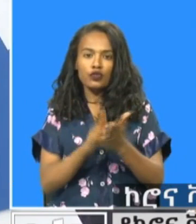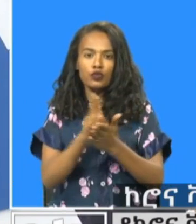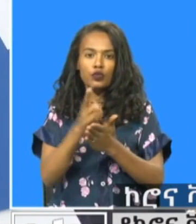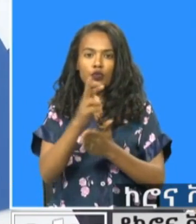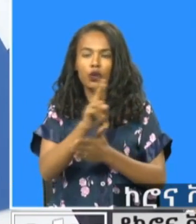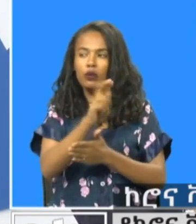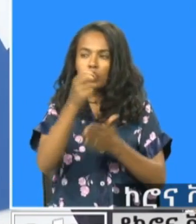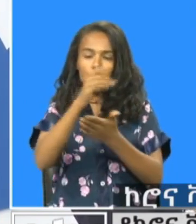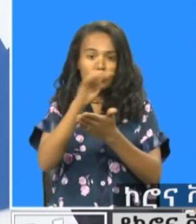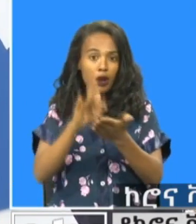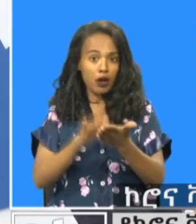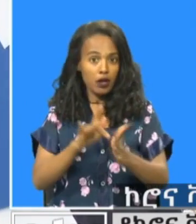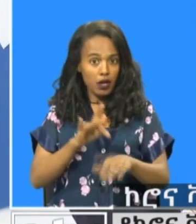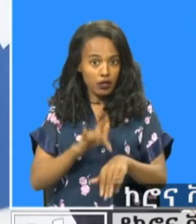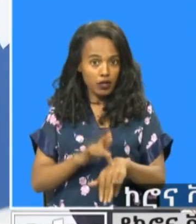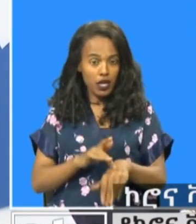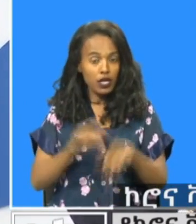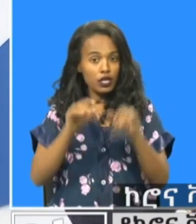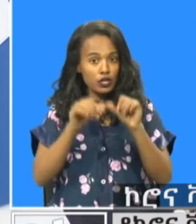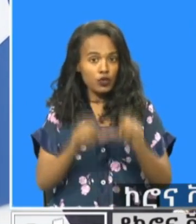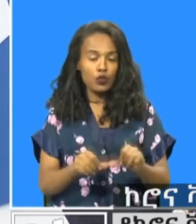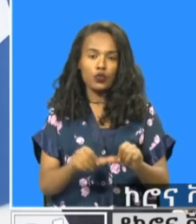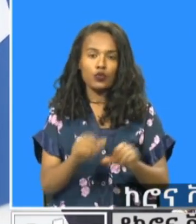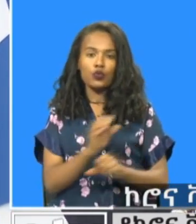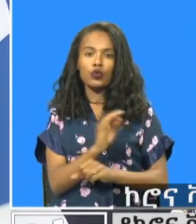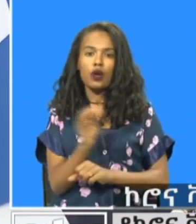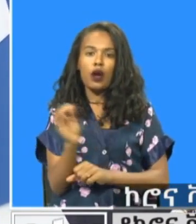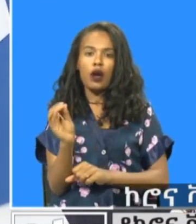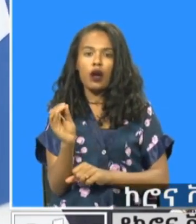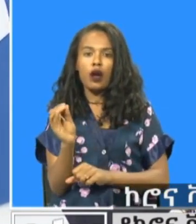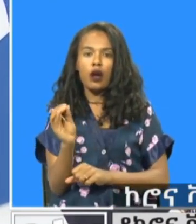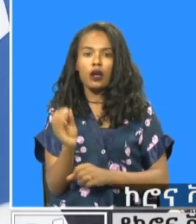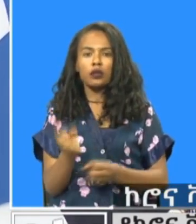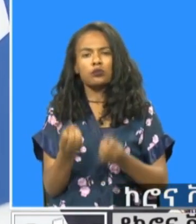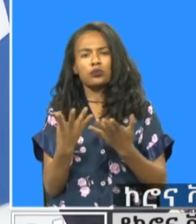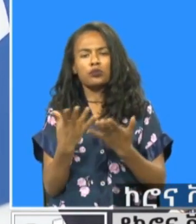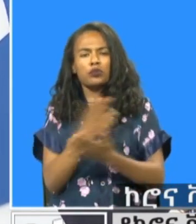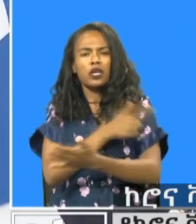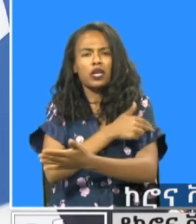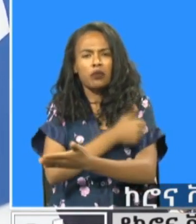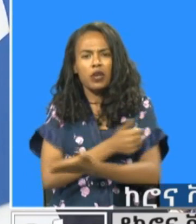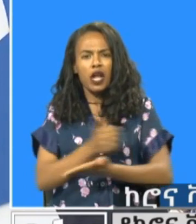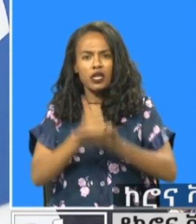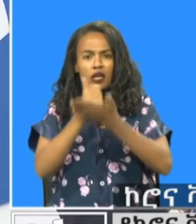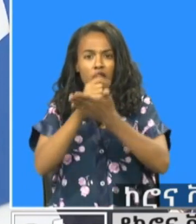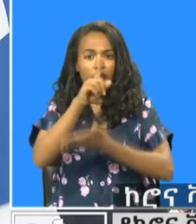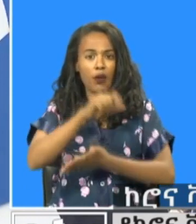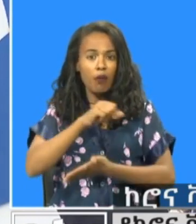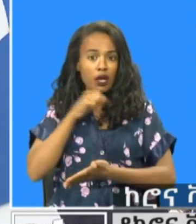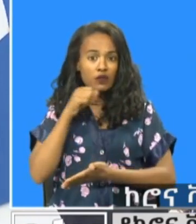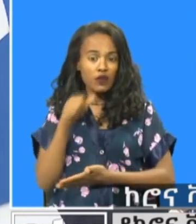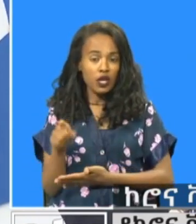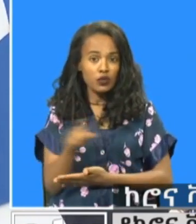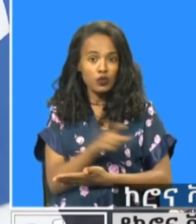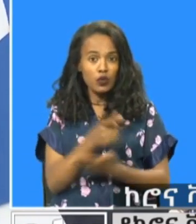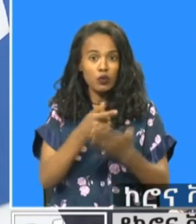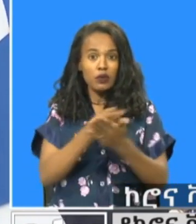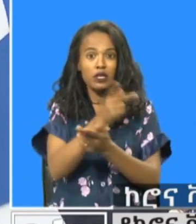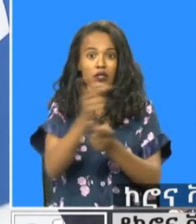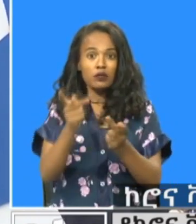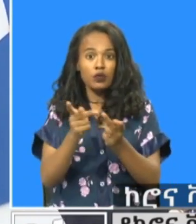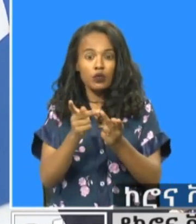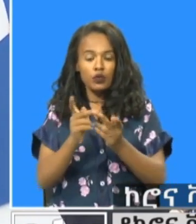ሌሎች ማዕከላት ላይ እንዲቆዩና ብዙም የሕክምና ድጋፍ የማያስፈልጋቸው ስለሆኑ በእነዚህ